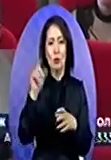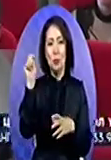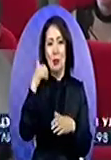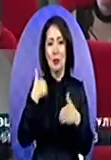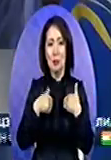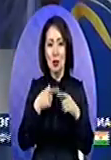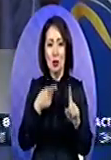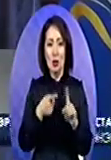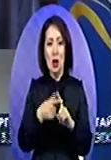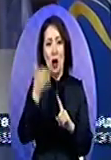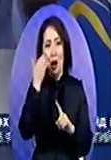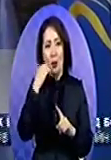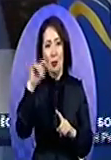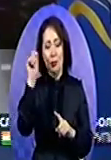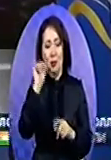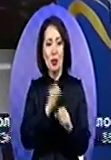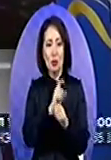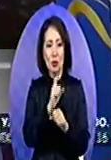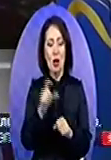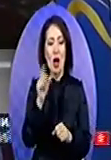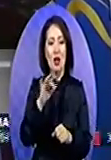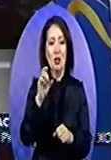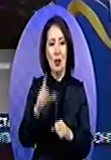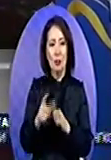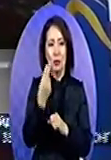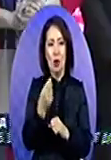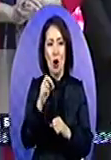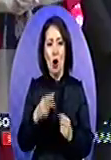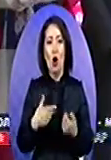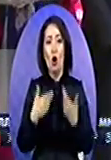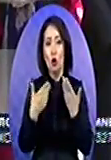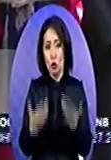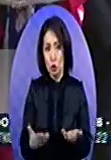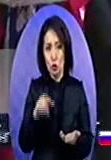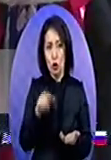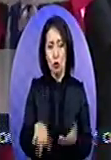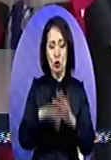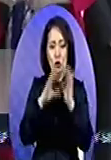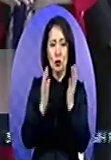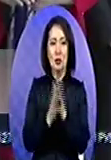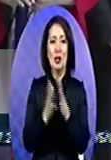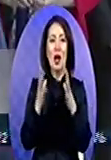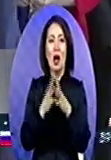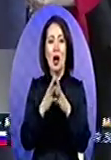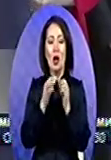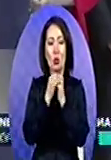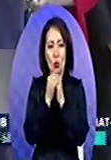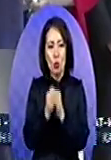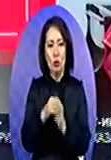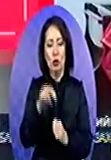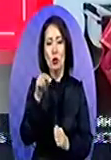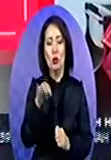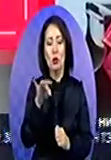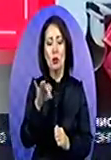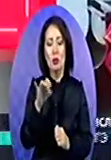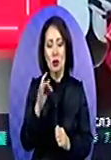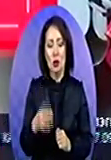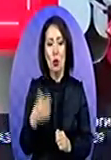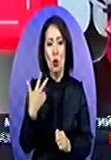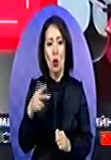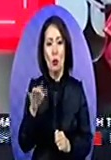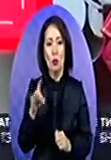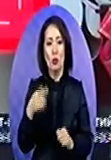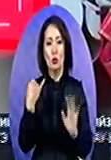тохиолдуулан Ахмад багш ажилтнуудтай эрдмийн цол олгосон явдал байлаа. Өнөөдөр нийт 10 хүндэт профессор, 3 профессор, 6